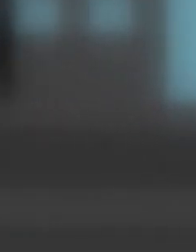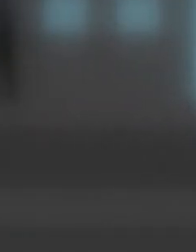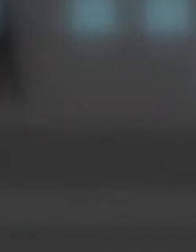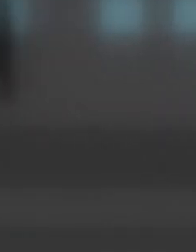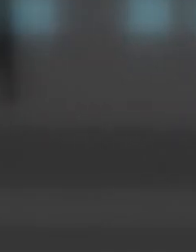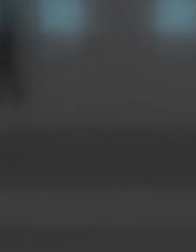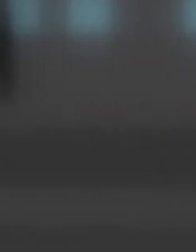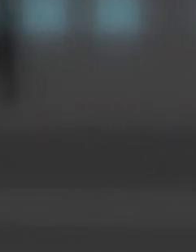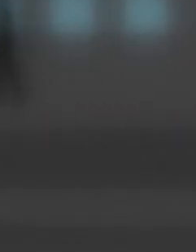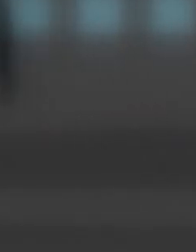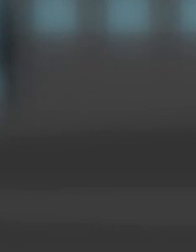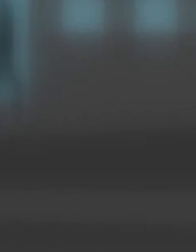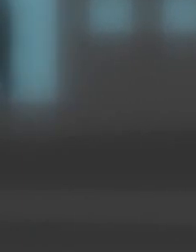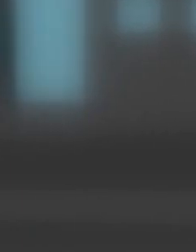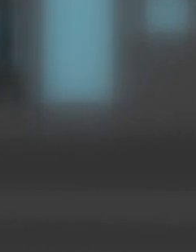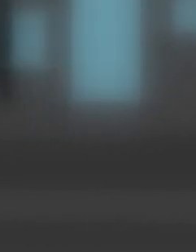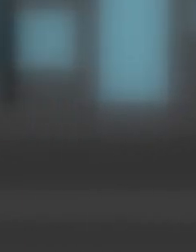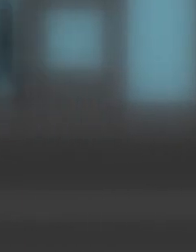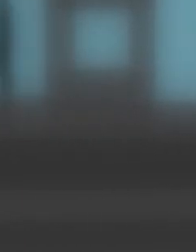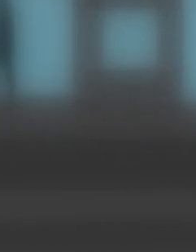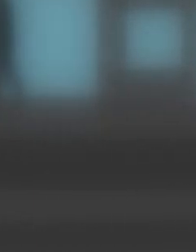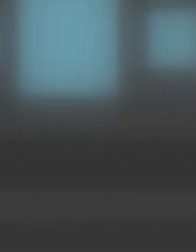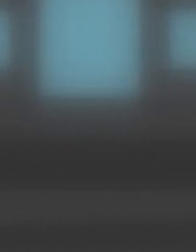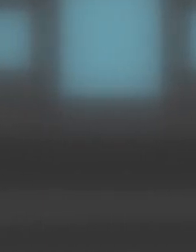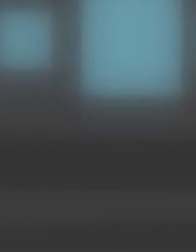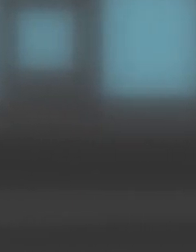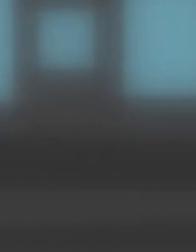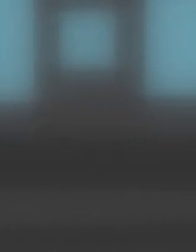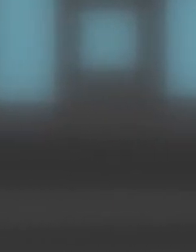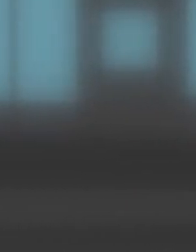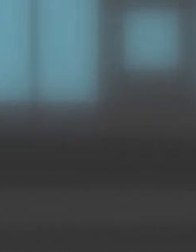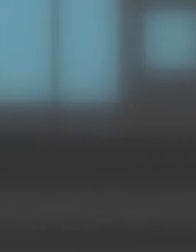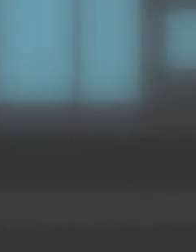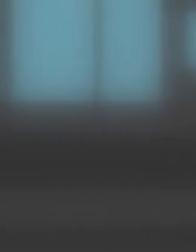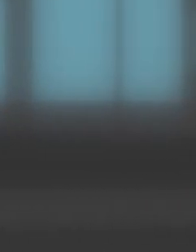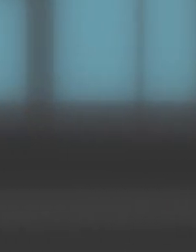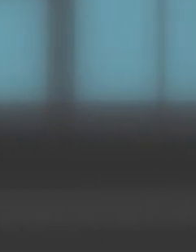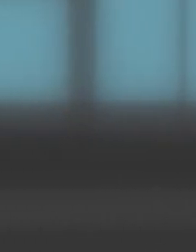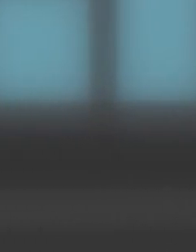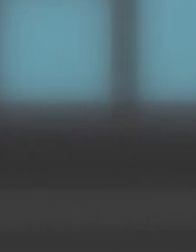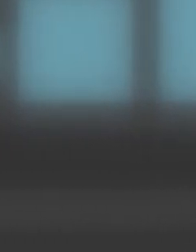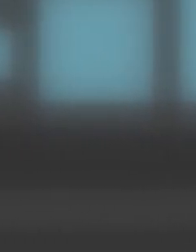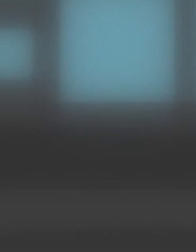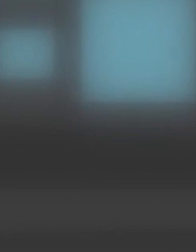I can do anything. I can reach any goal today.